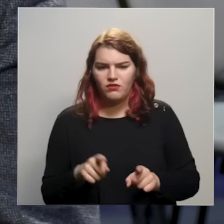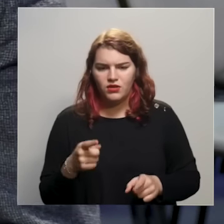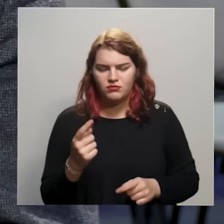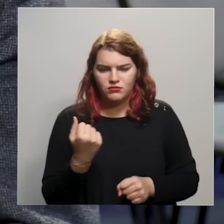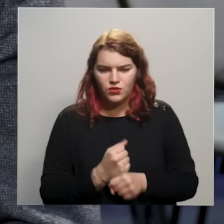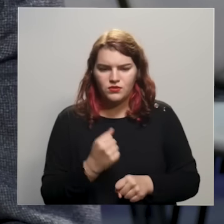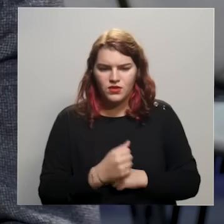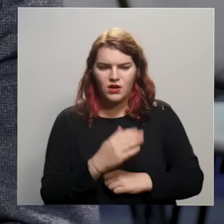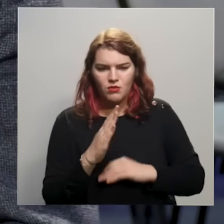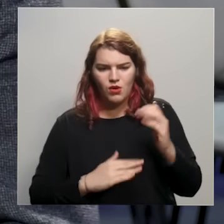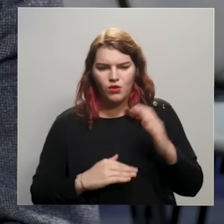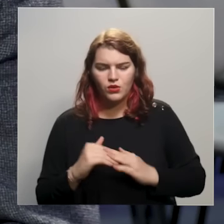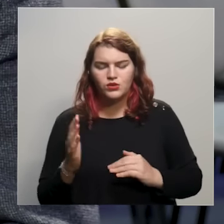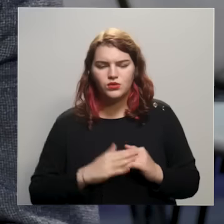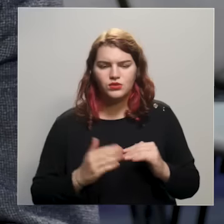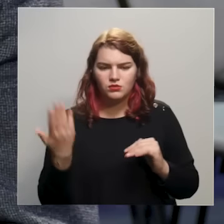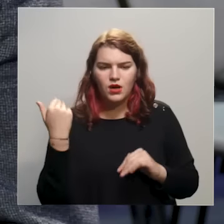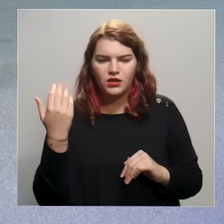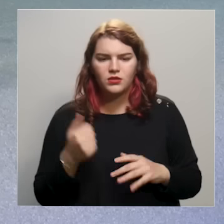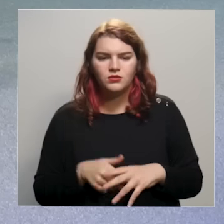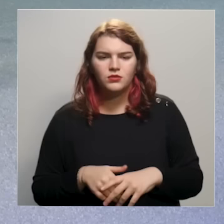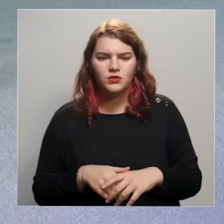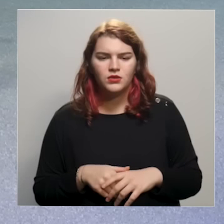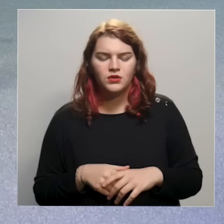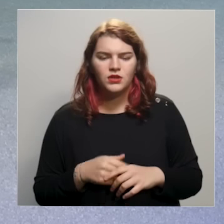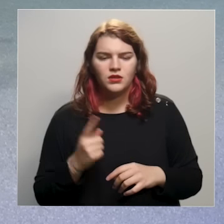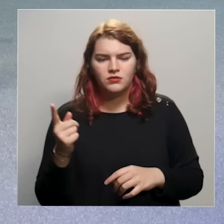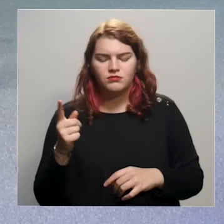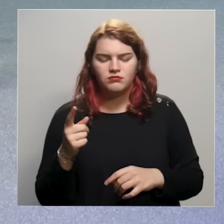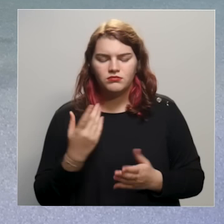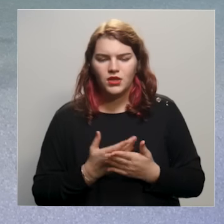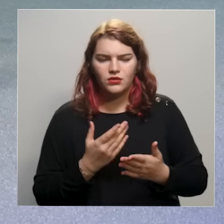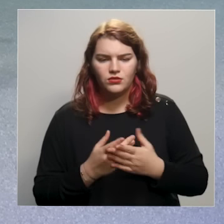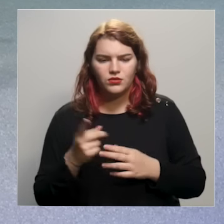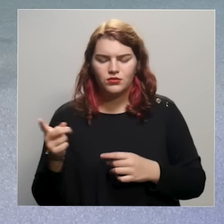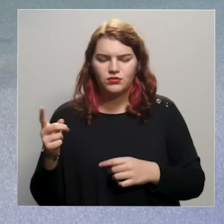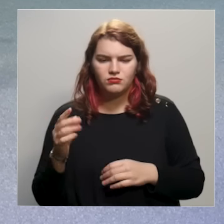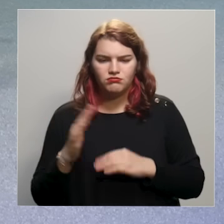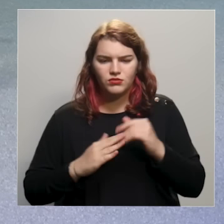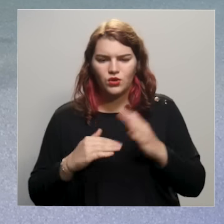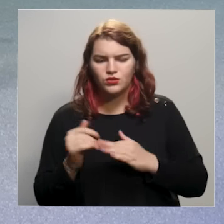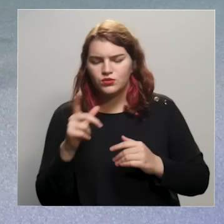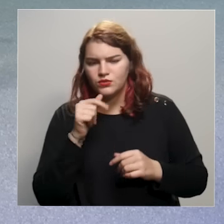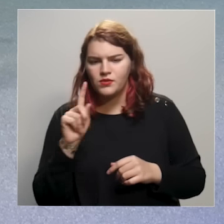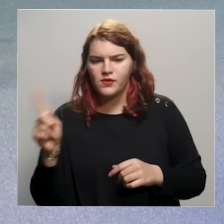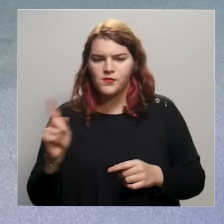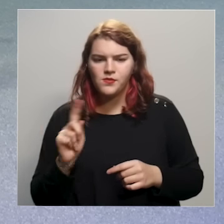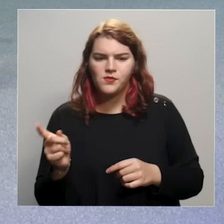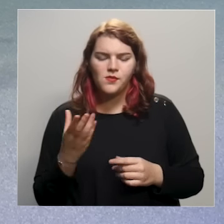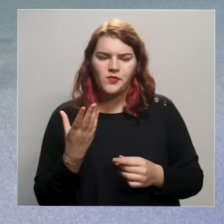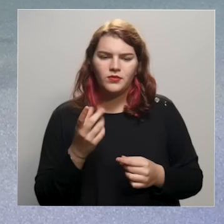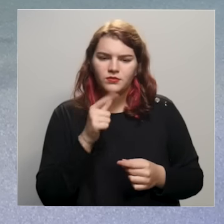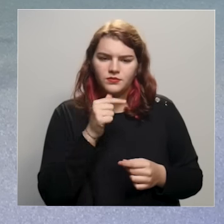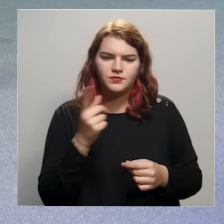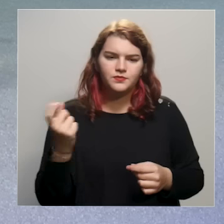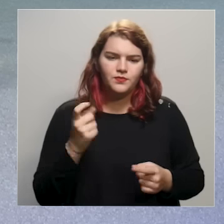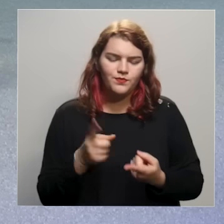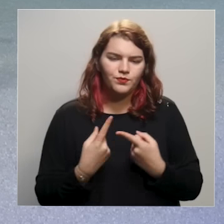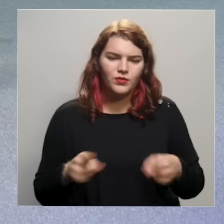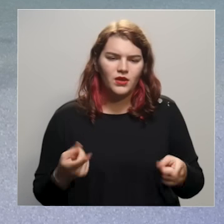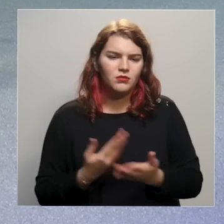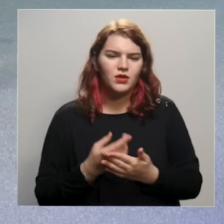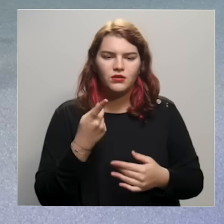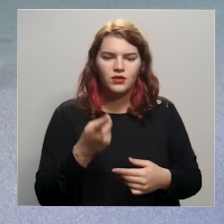construcții, pe vremea aceea eram în șantier, banii care veneau de la muzică, de la cântat, pentru